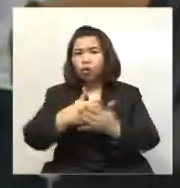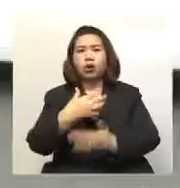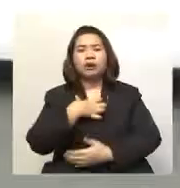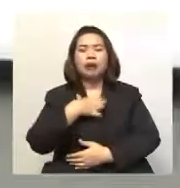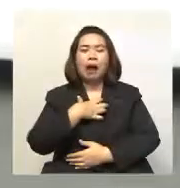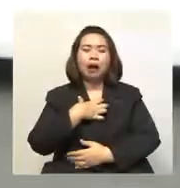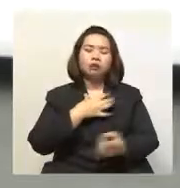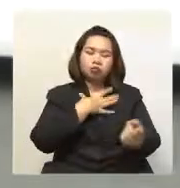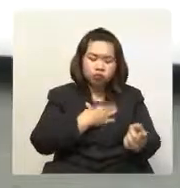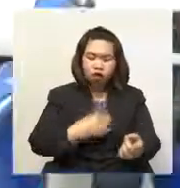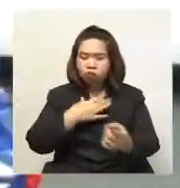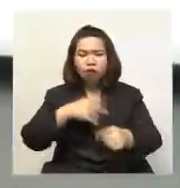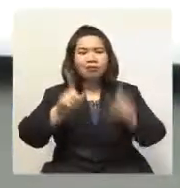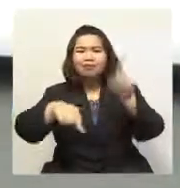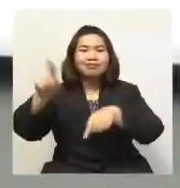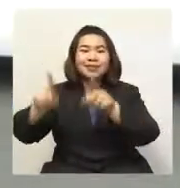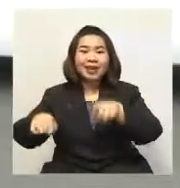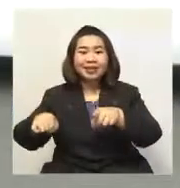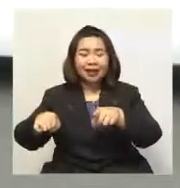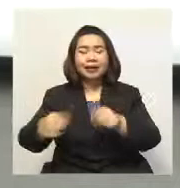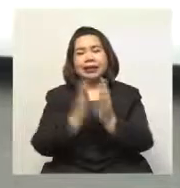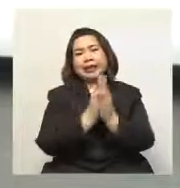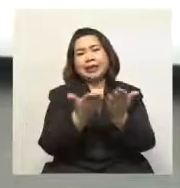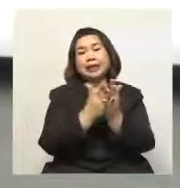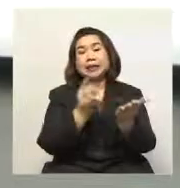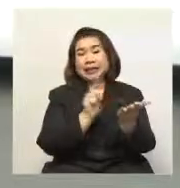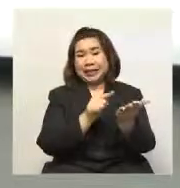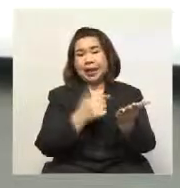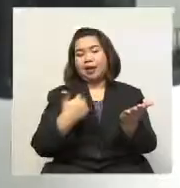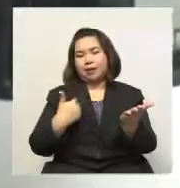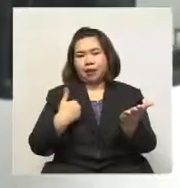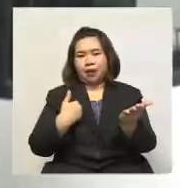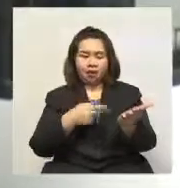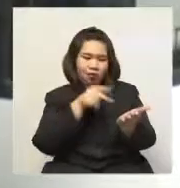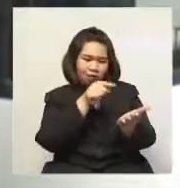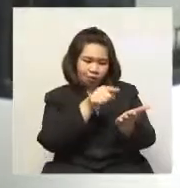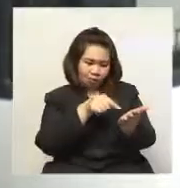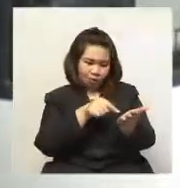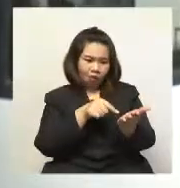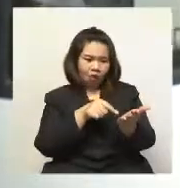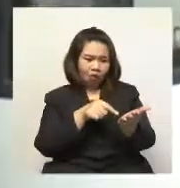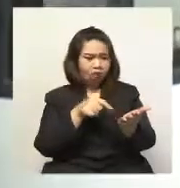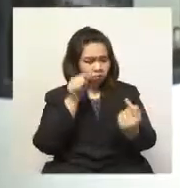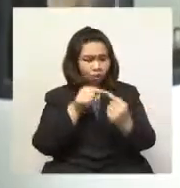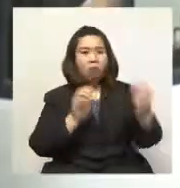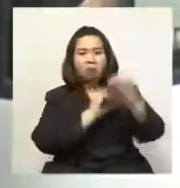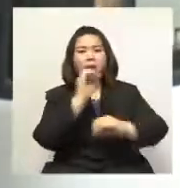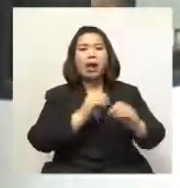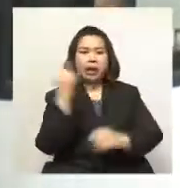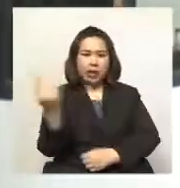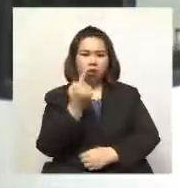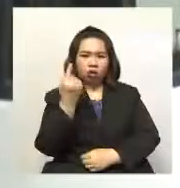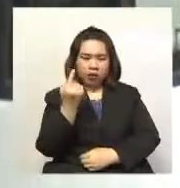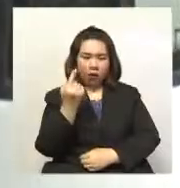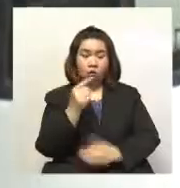องการความชอบที่แตกต่างกันเพราะฉะนั้นนะคะในหนังสือชุดนี้เนี่ยก็จะมีการเน้นสร้างความมั่นใจด้านความปลอดภัยในการท่องเที่